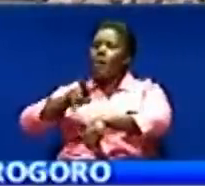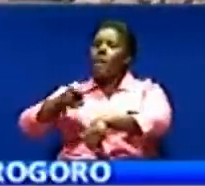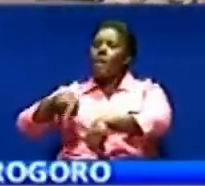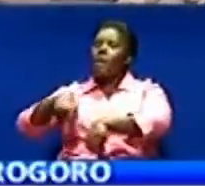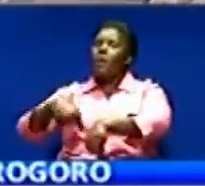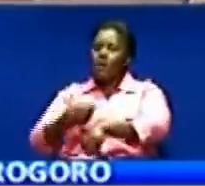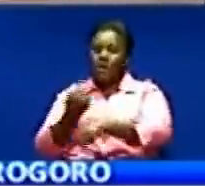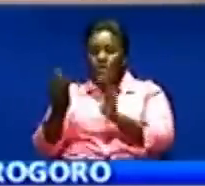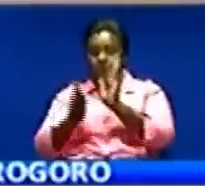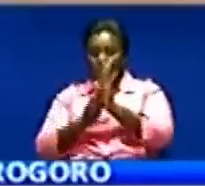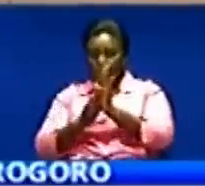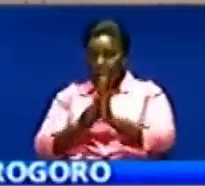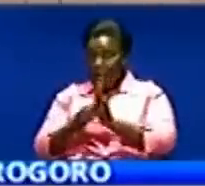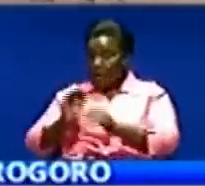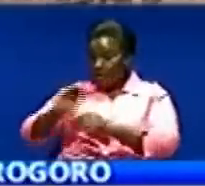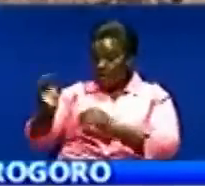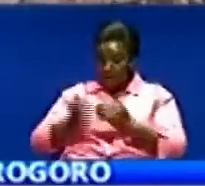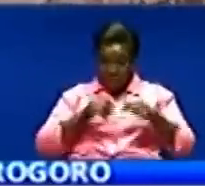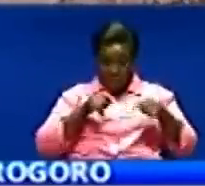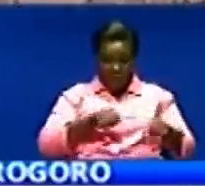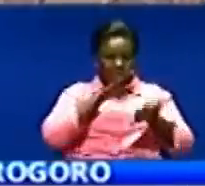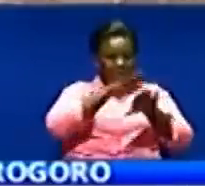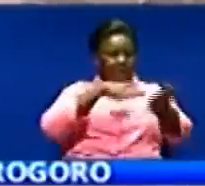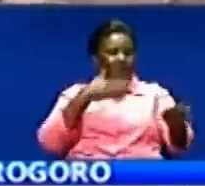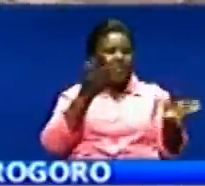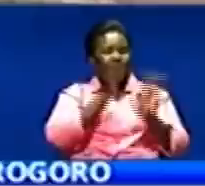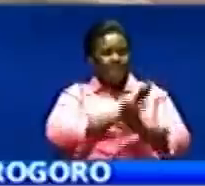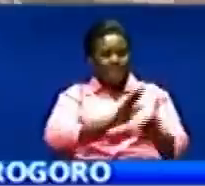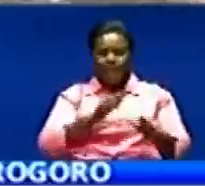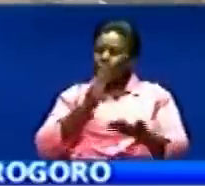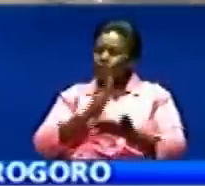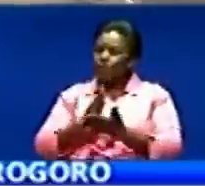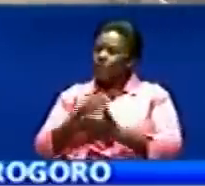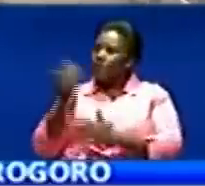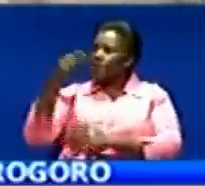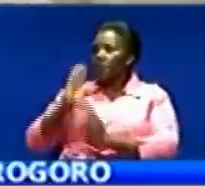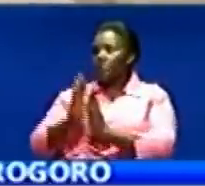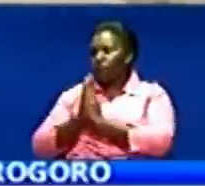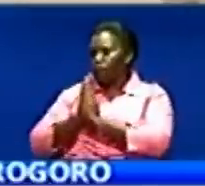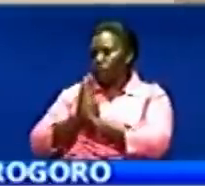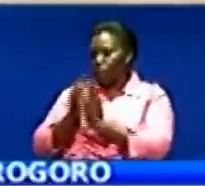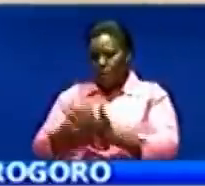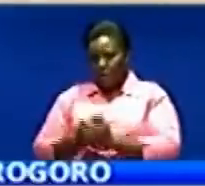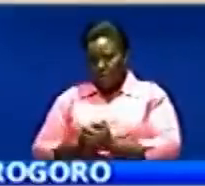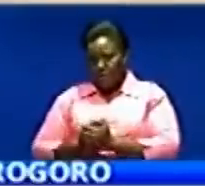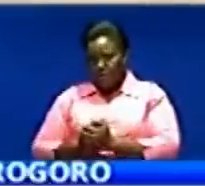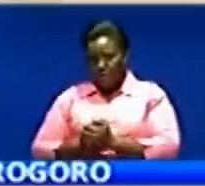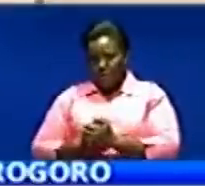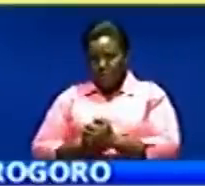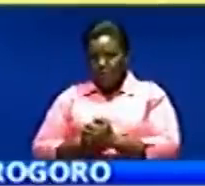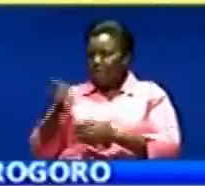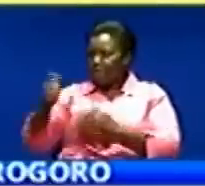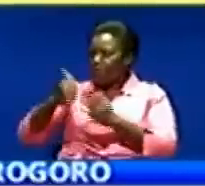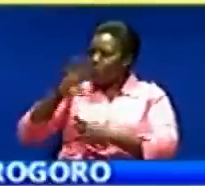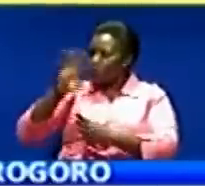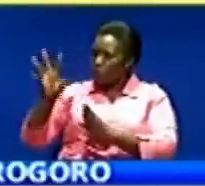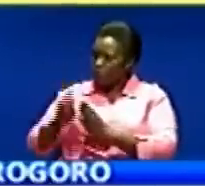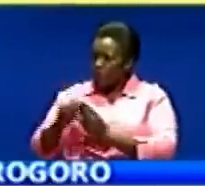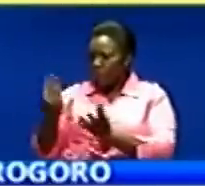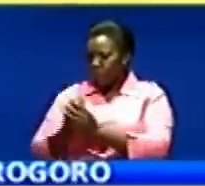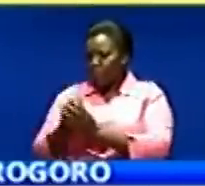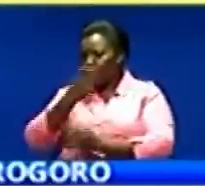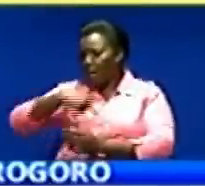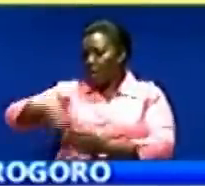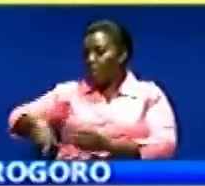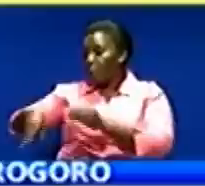Jumatatu, msongamano umekwisha. Naishukuru serikali yangu ya Jamhuri ya Muungano wa Tanzania, viongozi wote wakiwemo na Rais